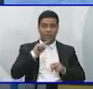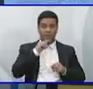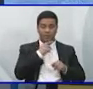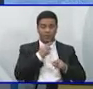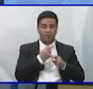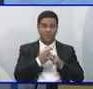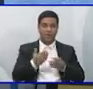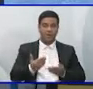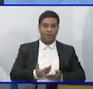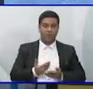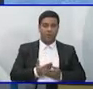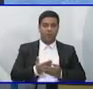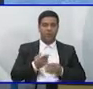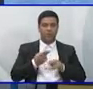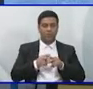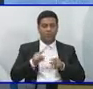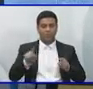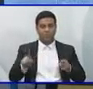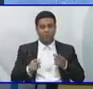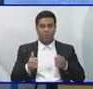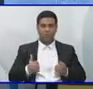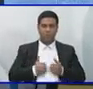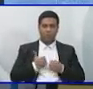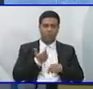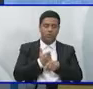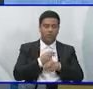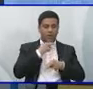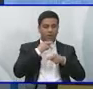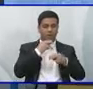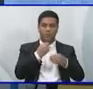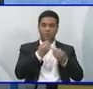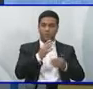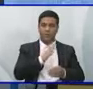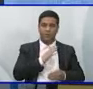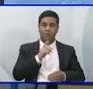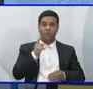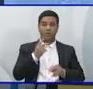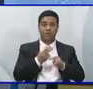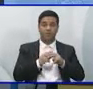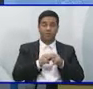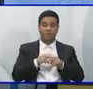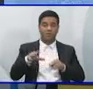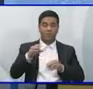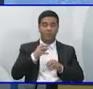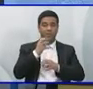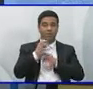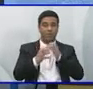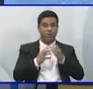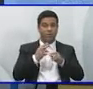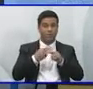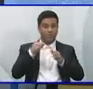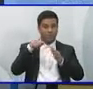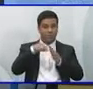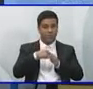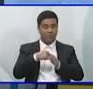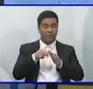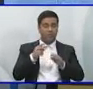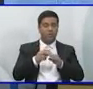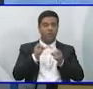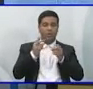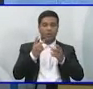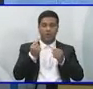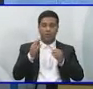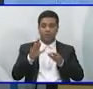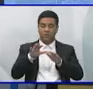iqtisodiy hayotida baliqchilik va ovchilik ham muhim ahamiyat kasb etgan. Chunki biz geografik jihatdan